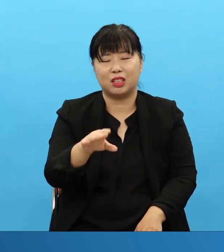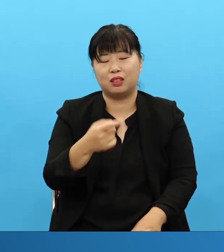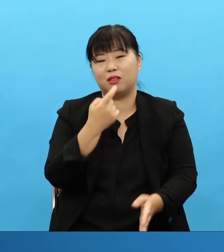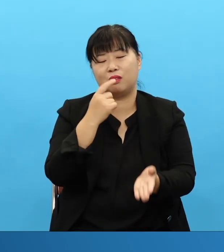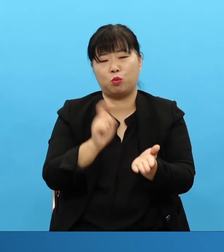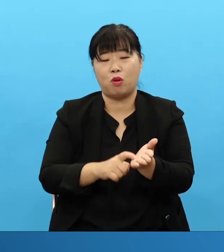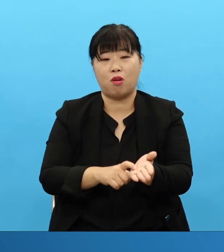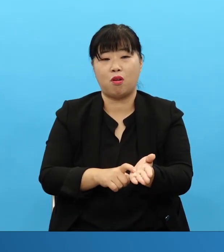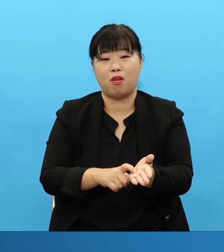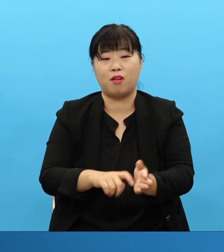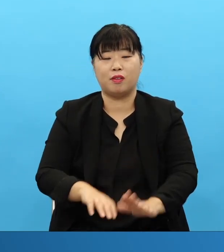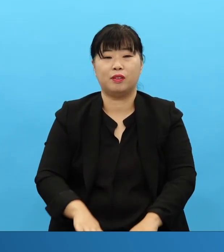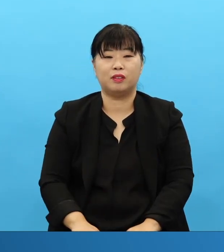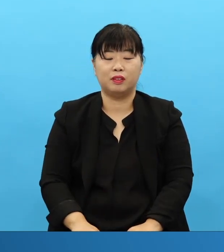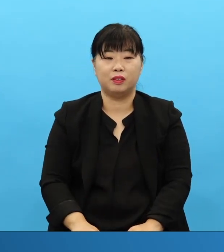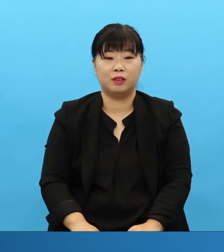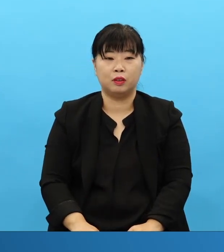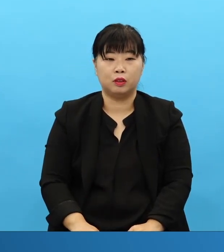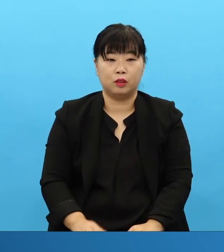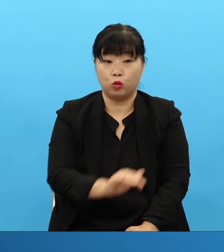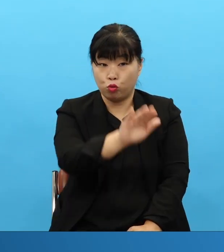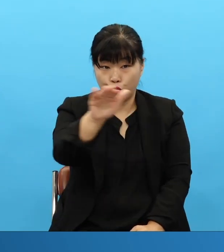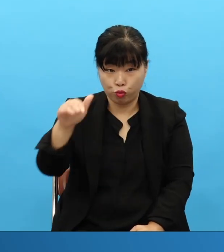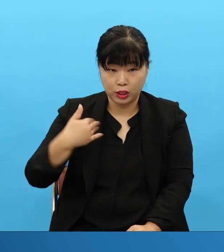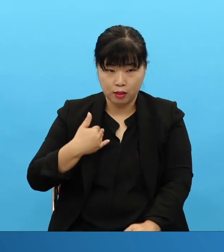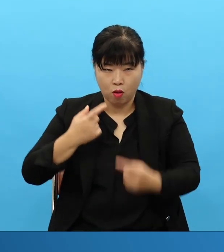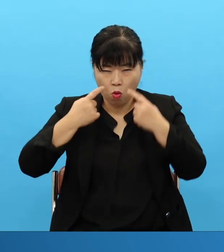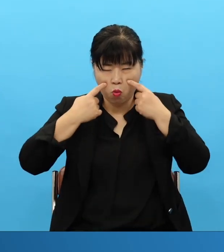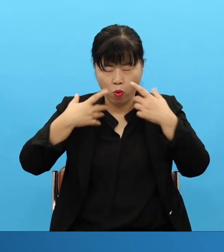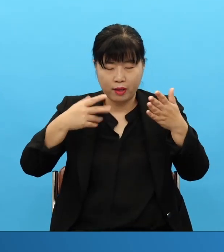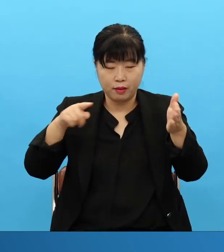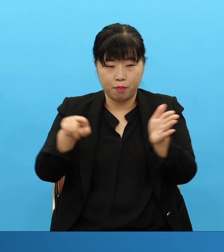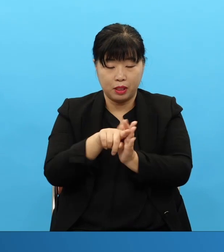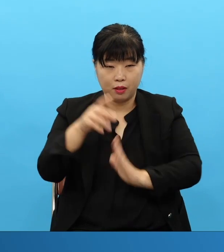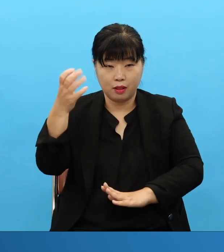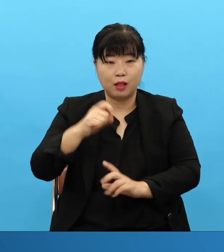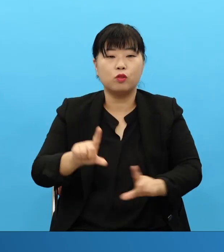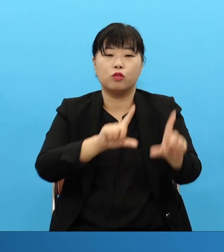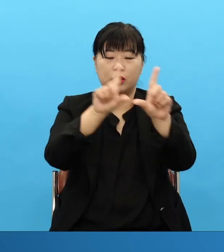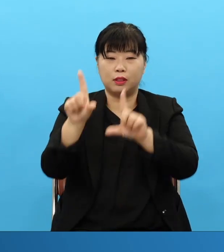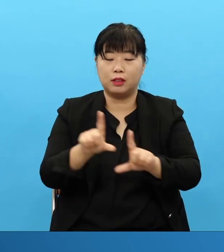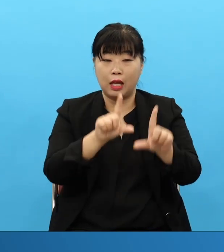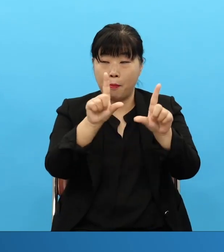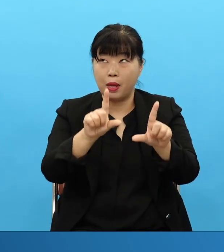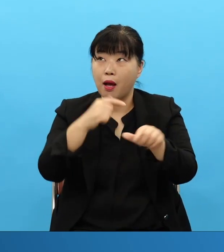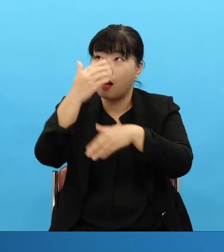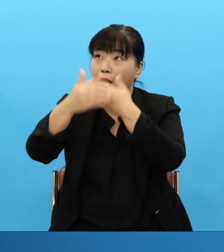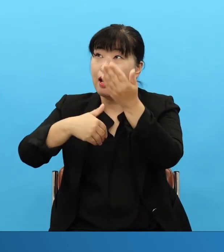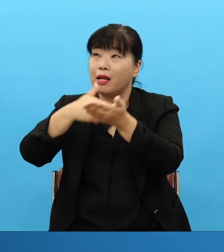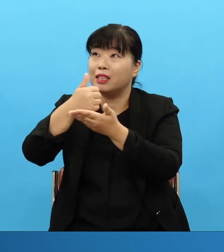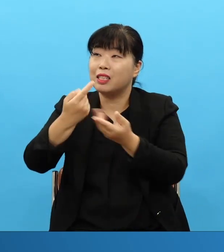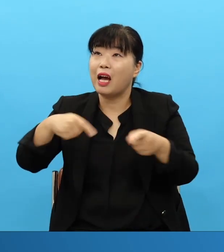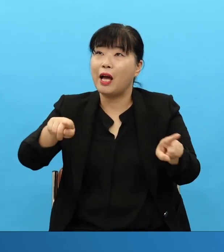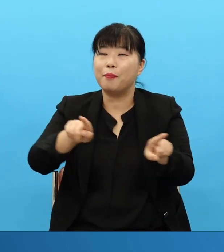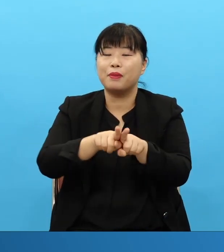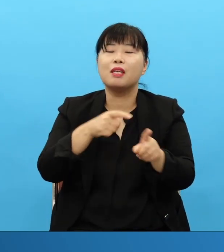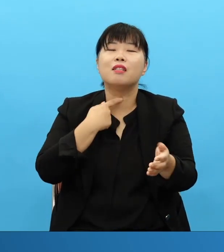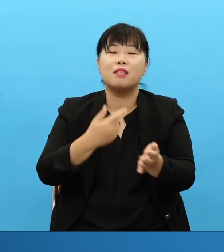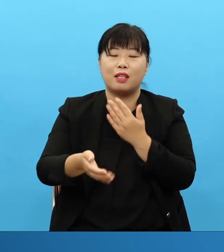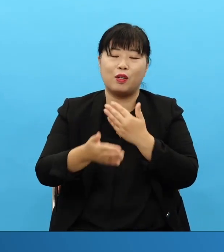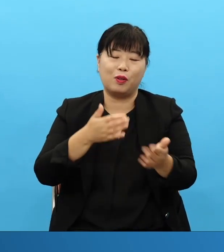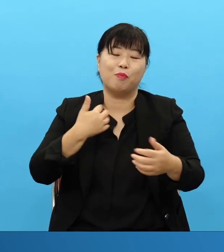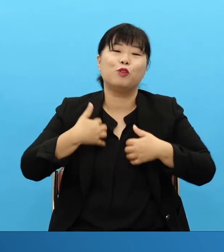여러분이 확신 갖도록 누리셔야 됩니다. And so you have to enjoy this to the point of gaining assurance. 그걸 보고